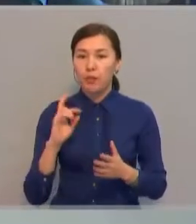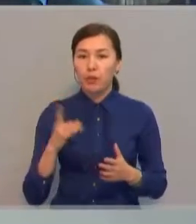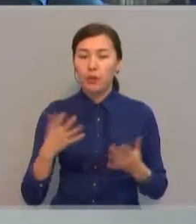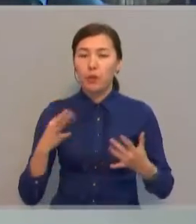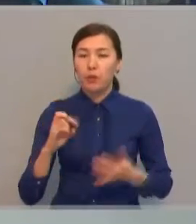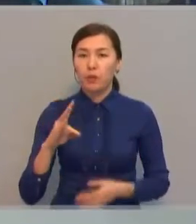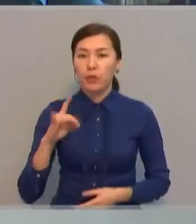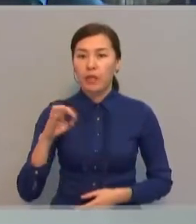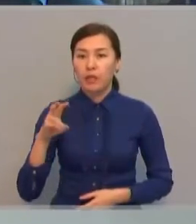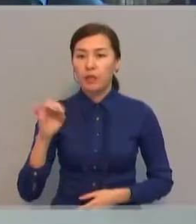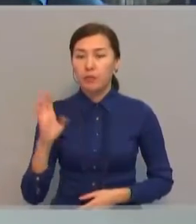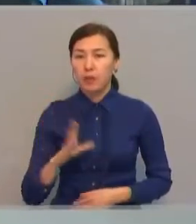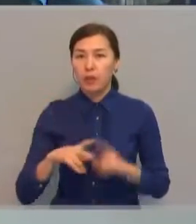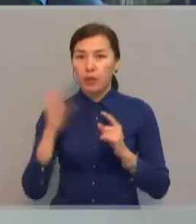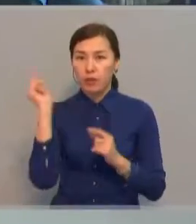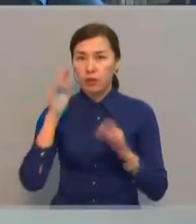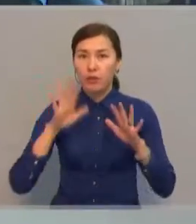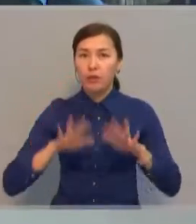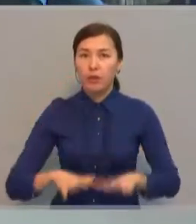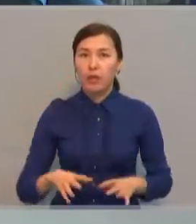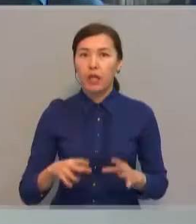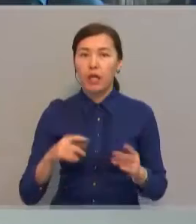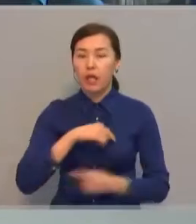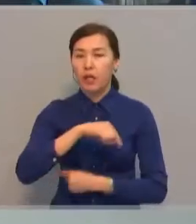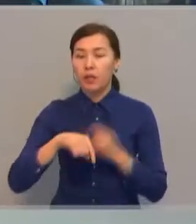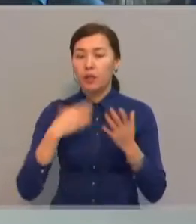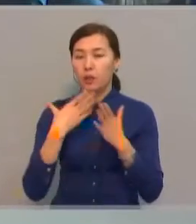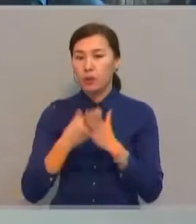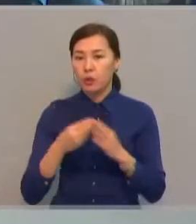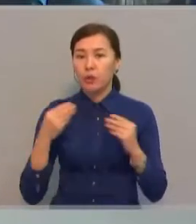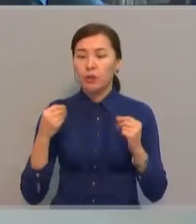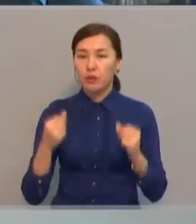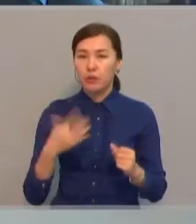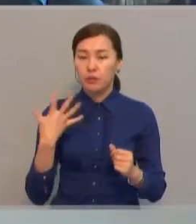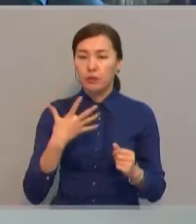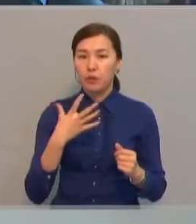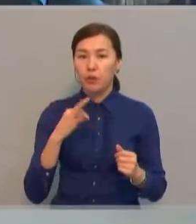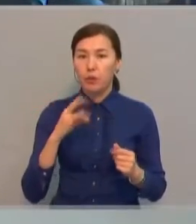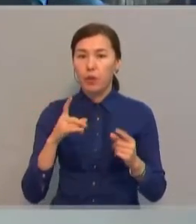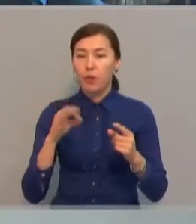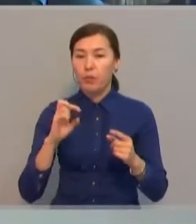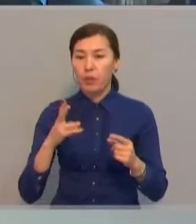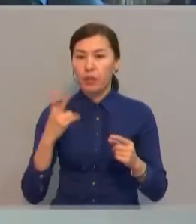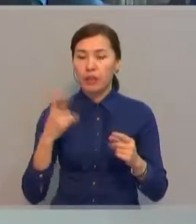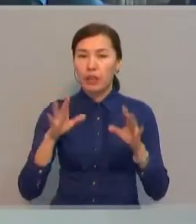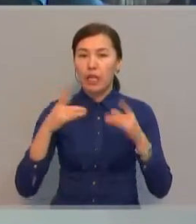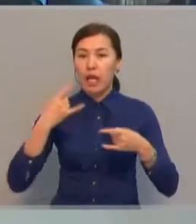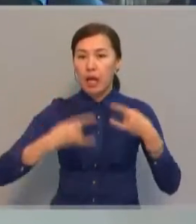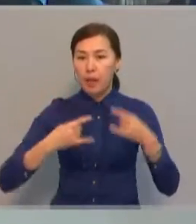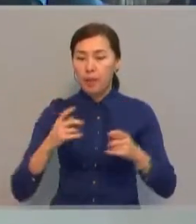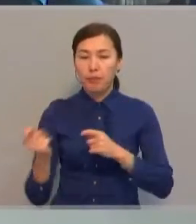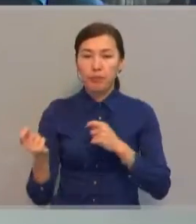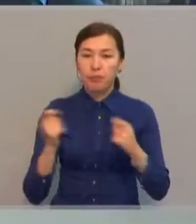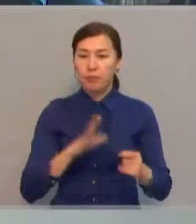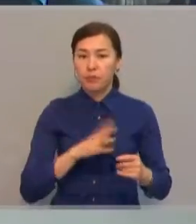Бәйдібектегі Өмірбек Жолдасбеков жалпы орта мектебіне кәсіпкер өз қаражаты есебінен 50 моноблок пен 2 интерактивтік панель